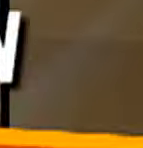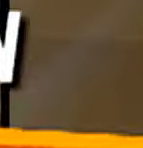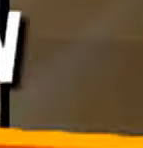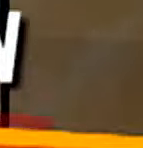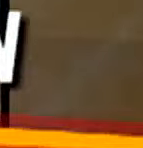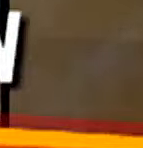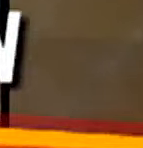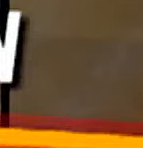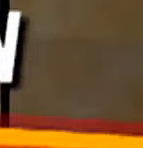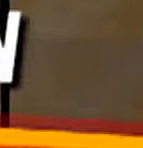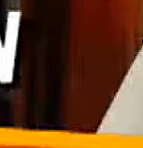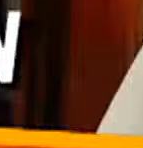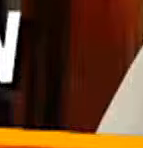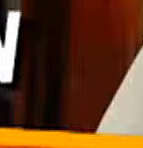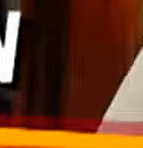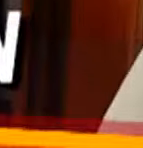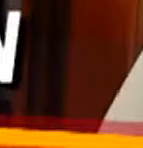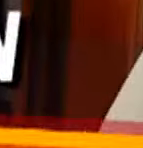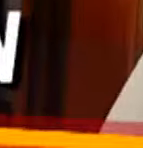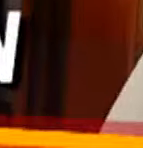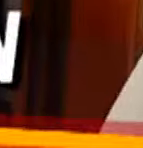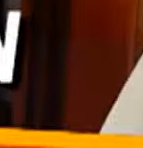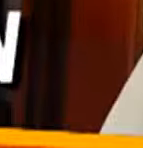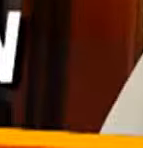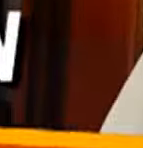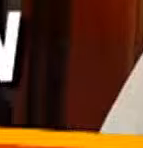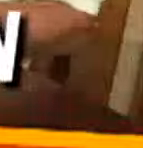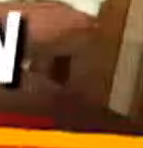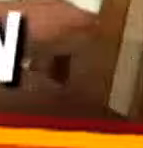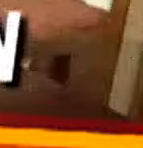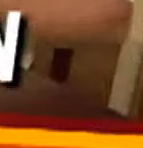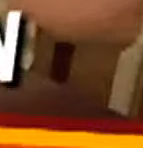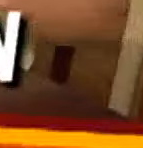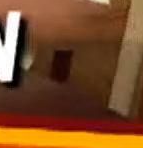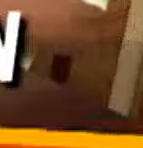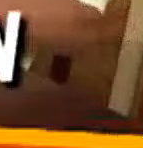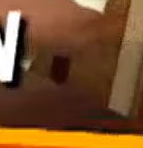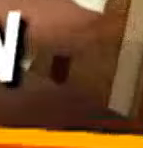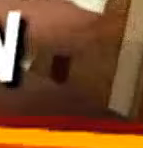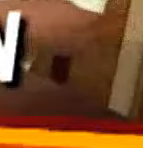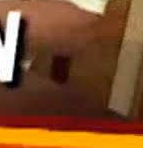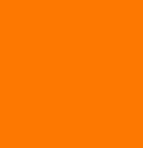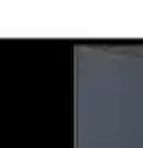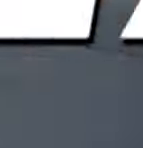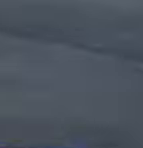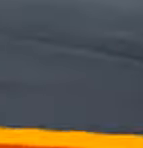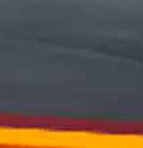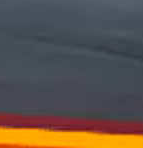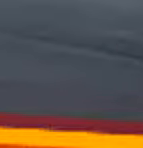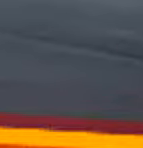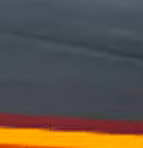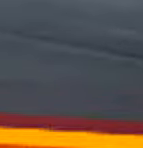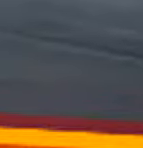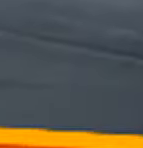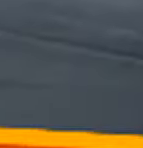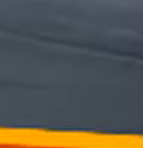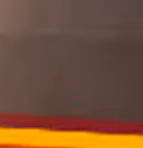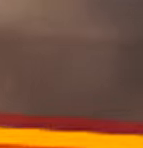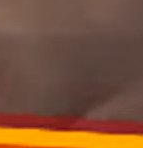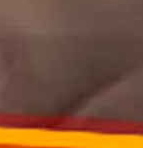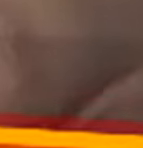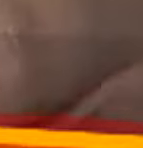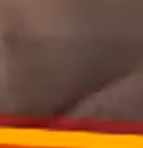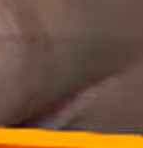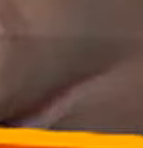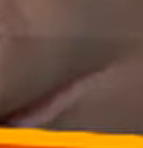Nanay ni Sara Labati nagsampa ng patong-patong na reklamo laban kay Christy Fermin. At News 5